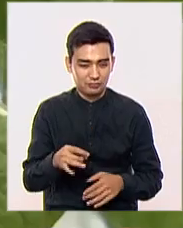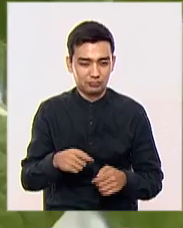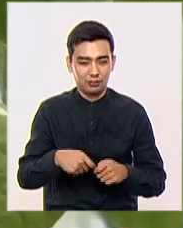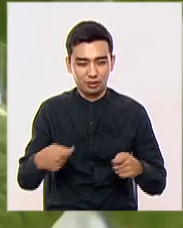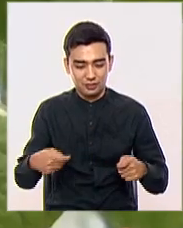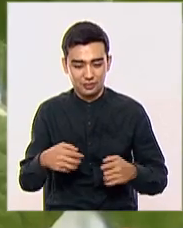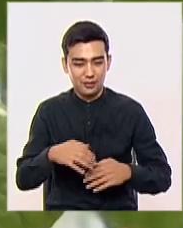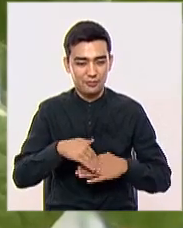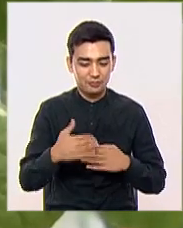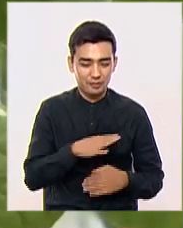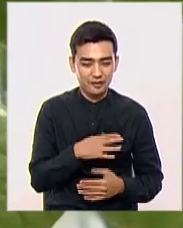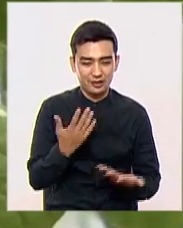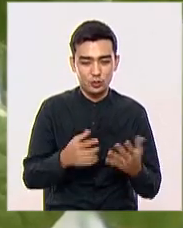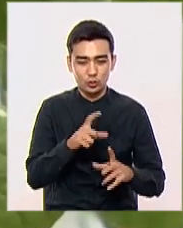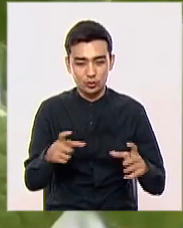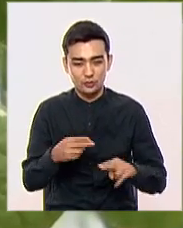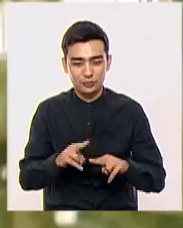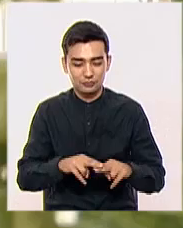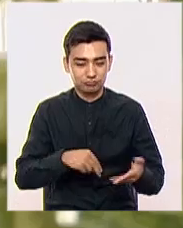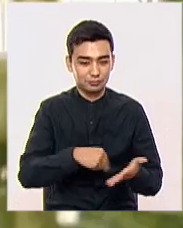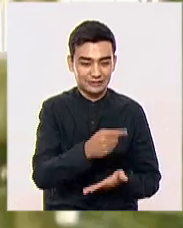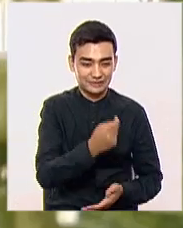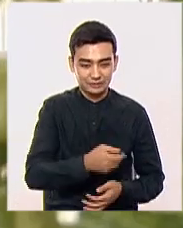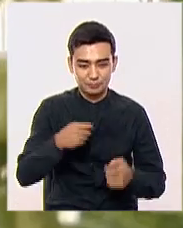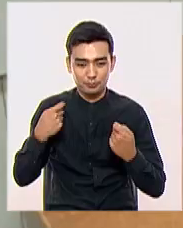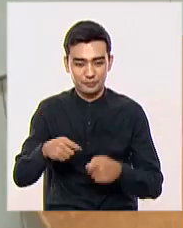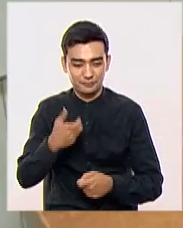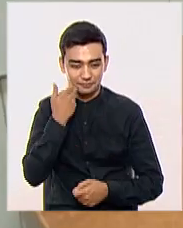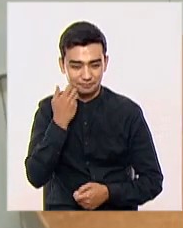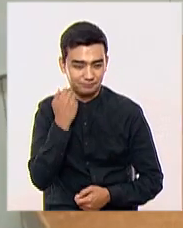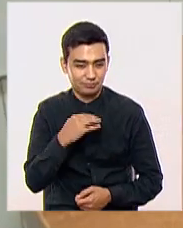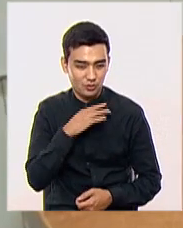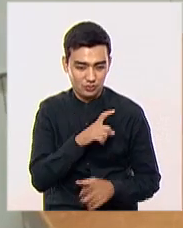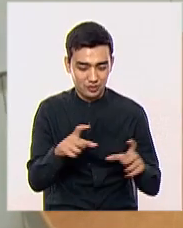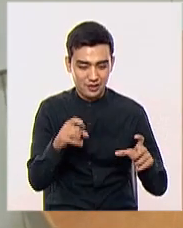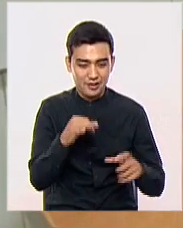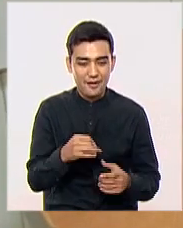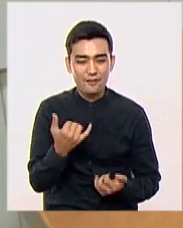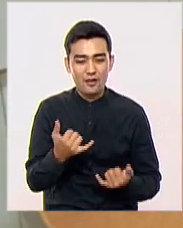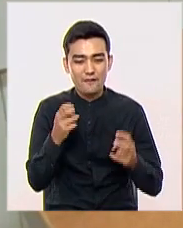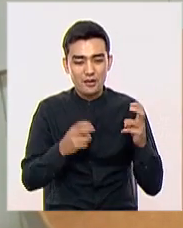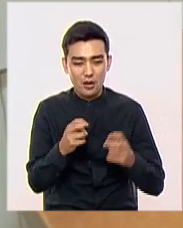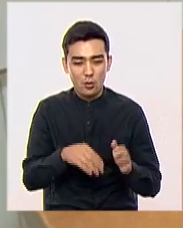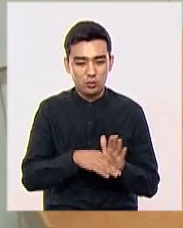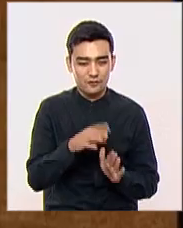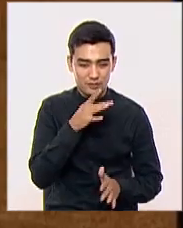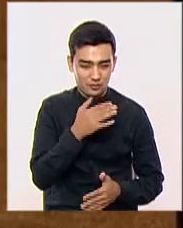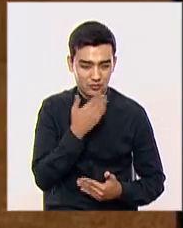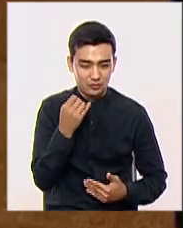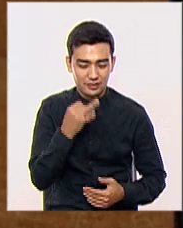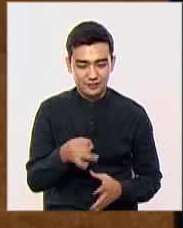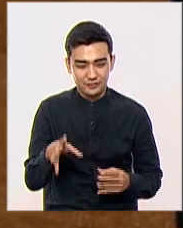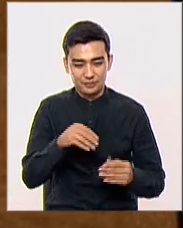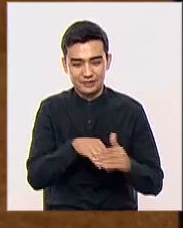этой задачей и перекупщики, с которыми глава государства поручил разобраться. У фермеров сейчас не лучшие времена. Обеспечить себя складами